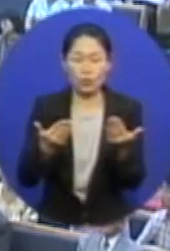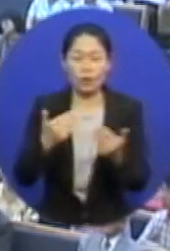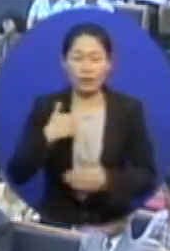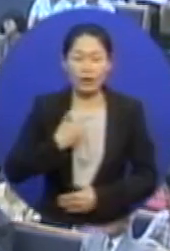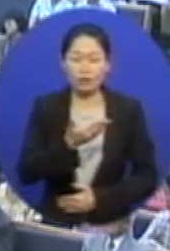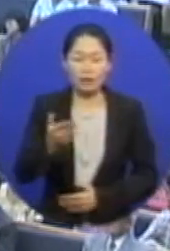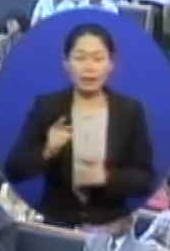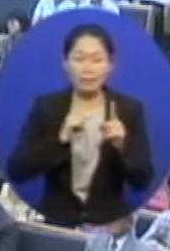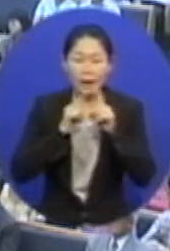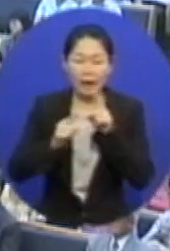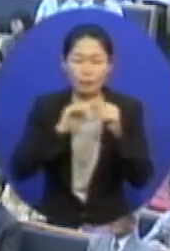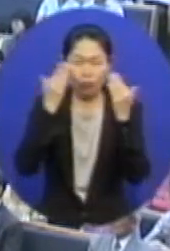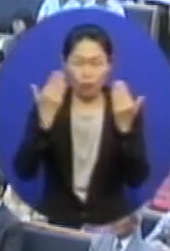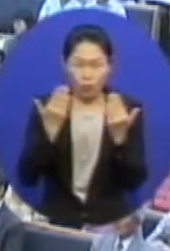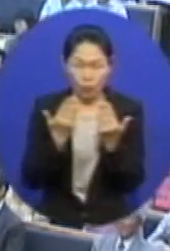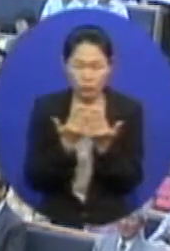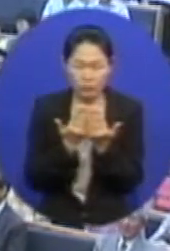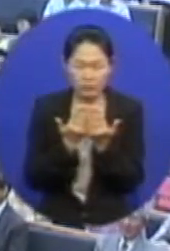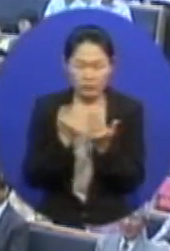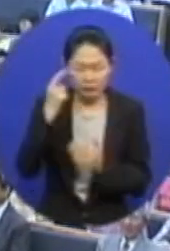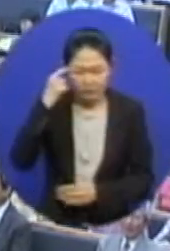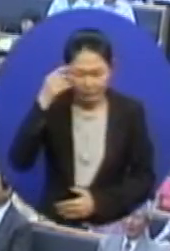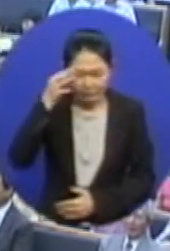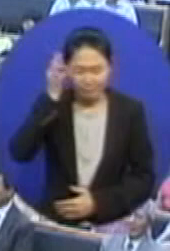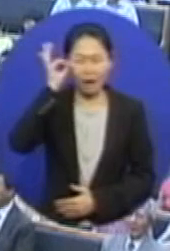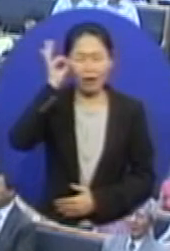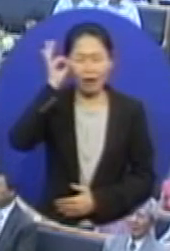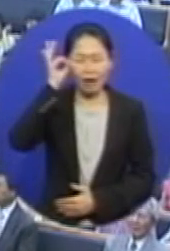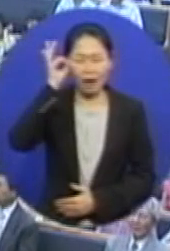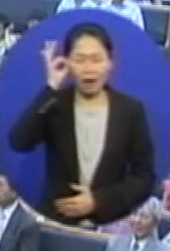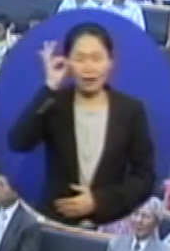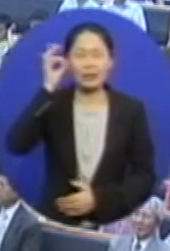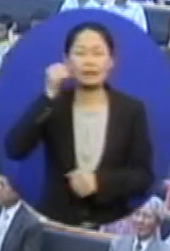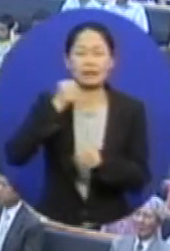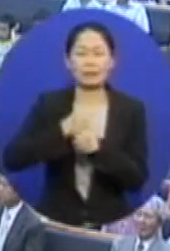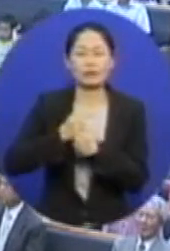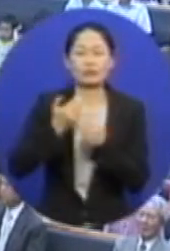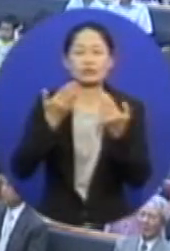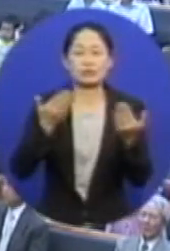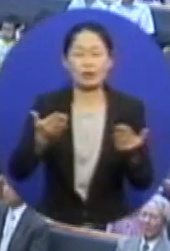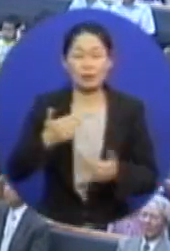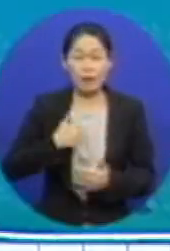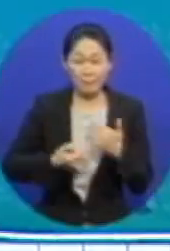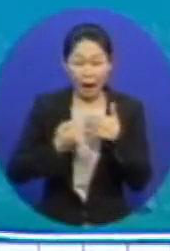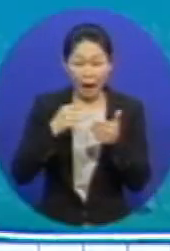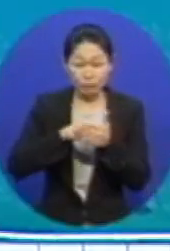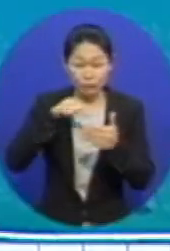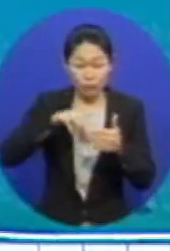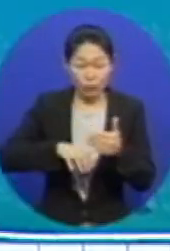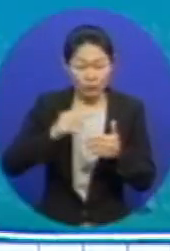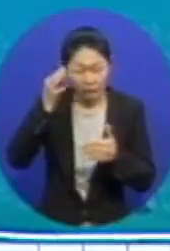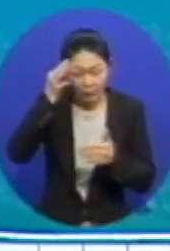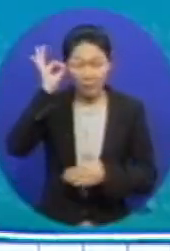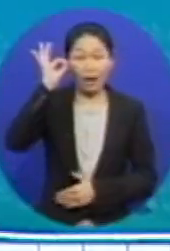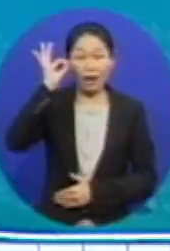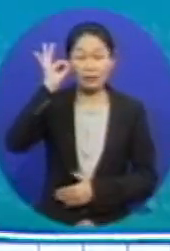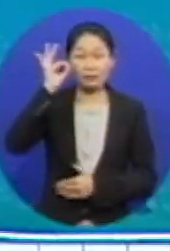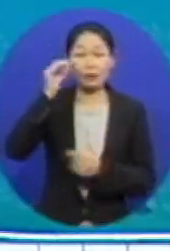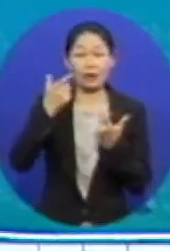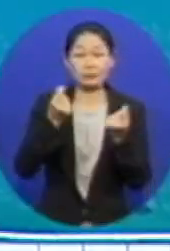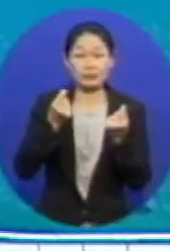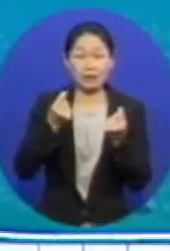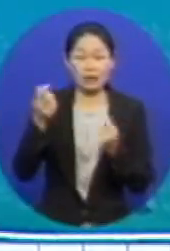말한 모든 것을 생각나게 하시리라 내 마음속에 생각이 떠오르는 거예요 우리가